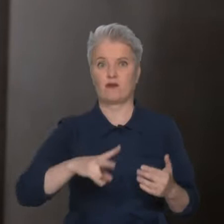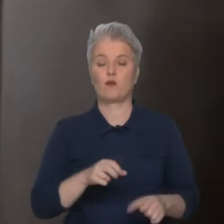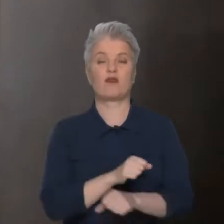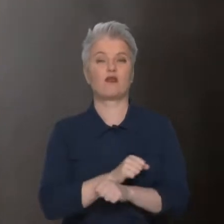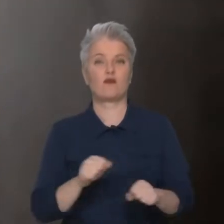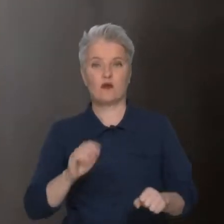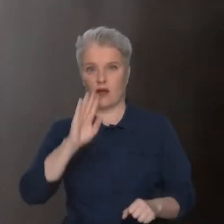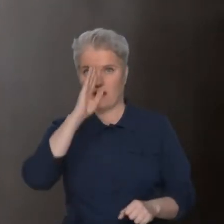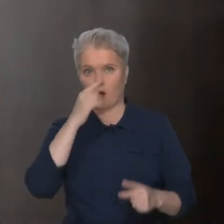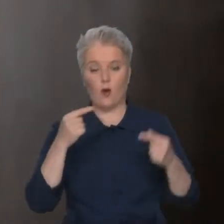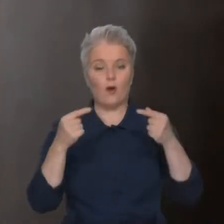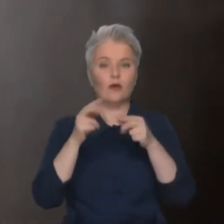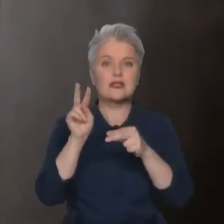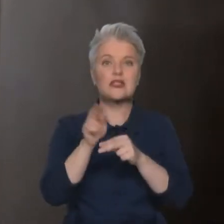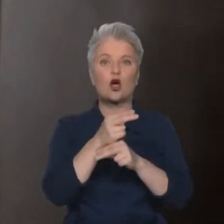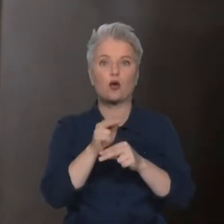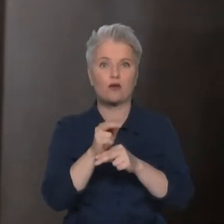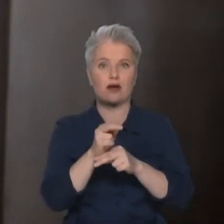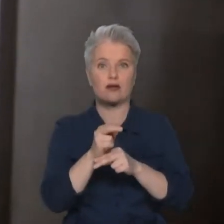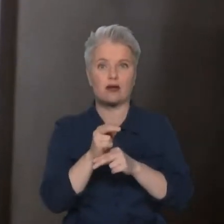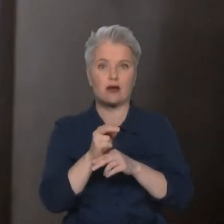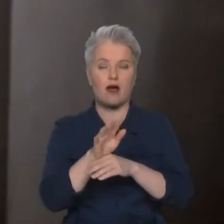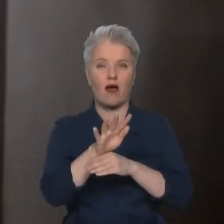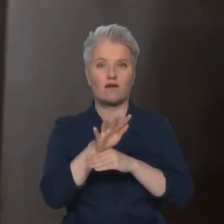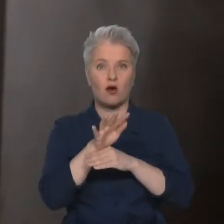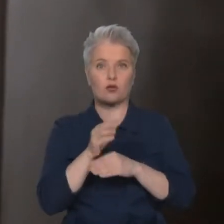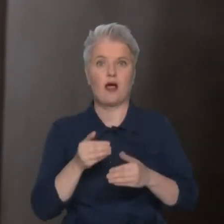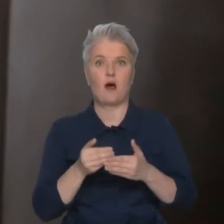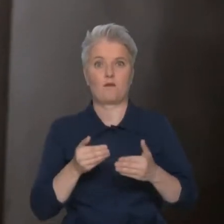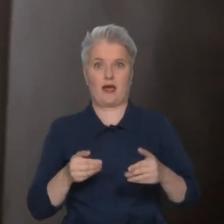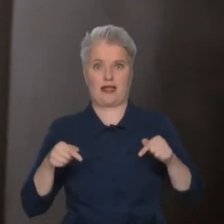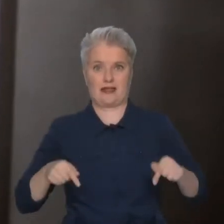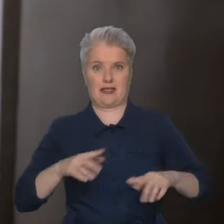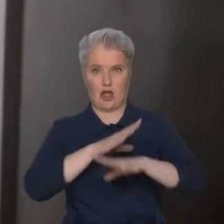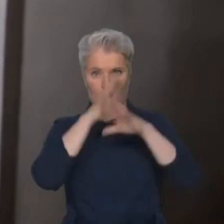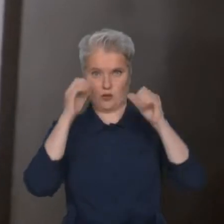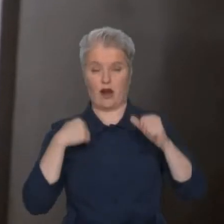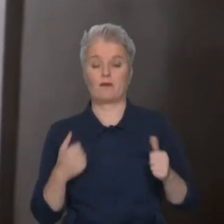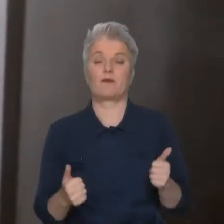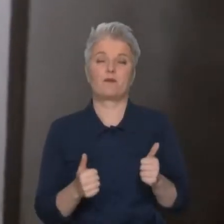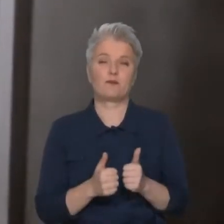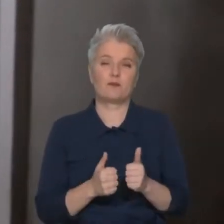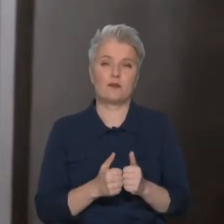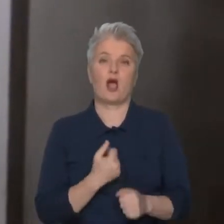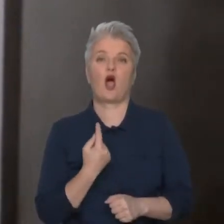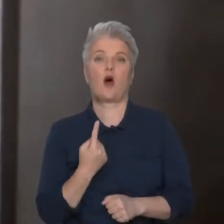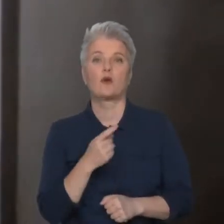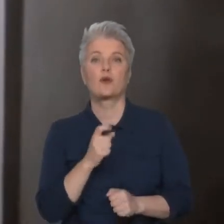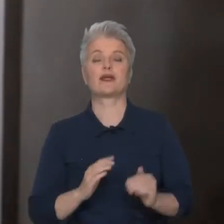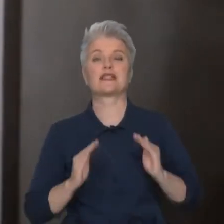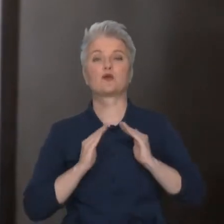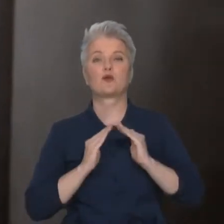ворогу скоригувати вогонь перед цією ночі. Тому ми зараз перебуваємо біля одного з будинків, який